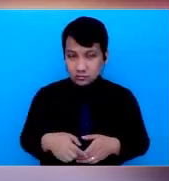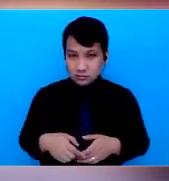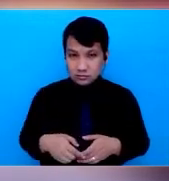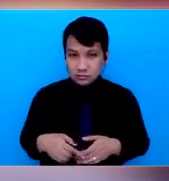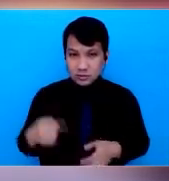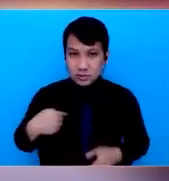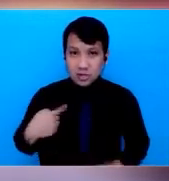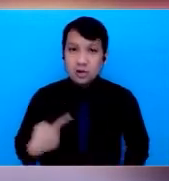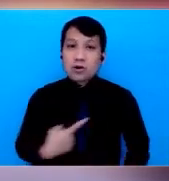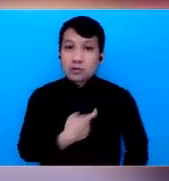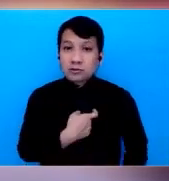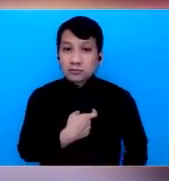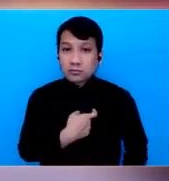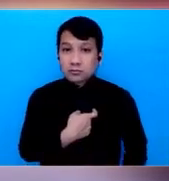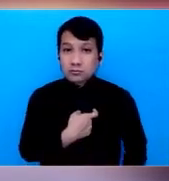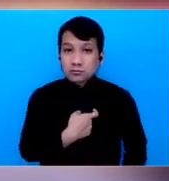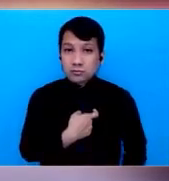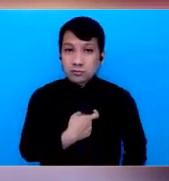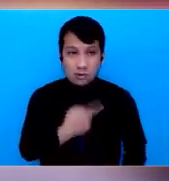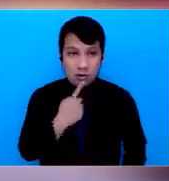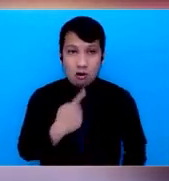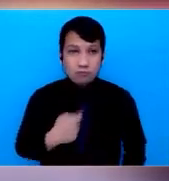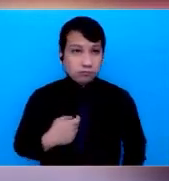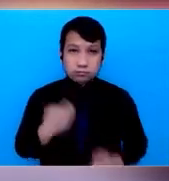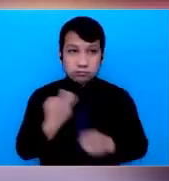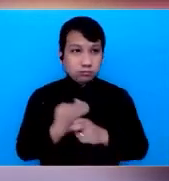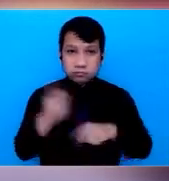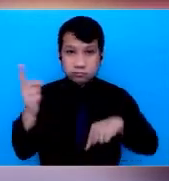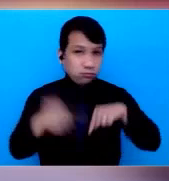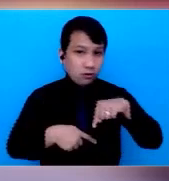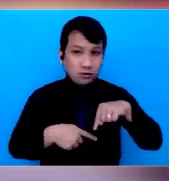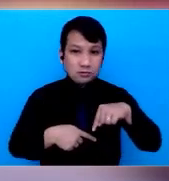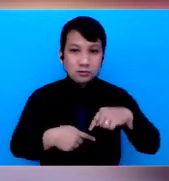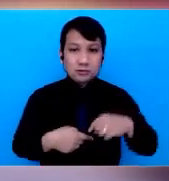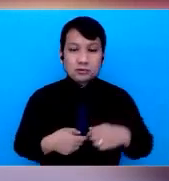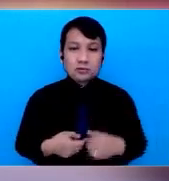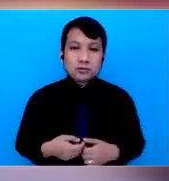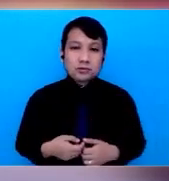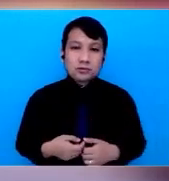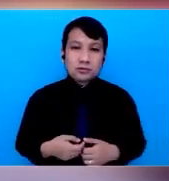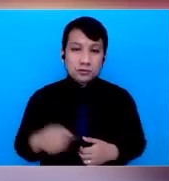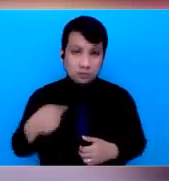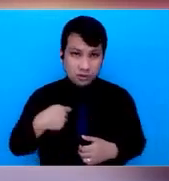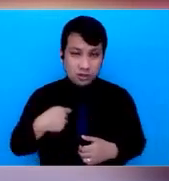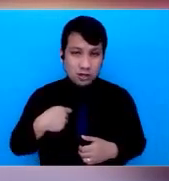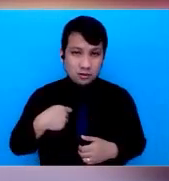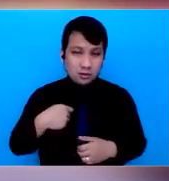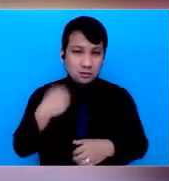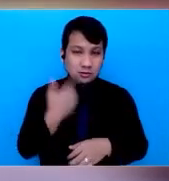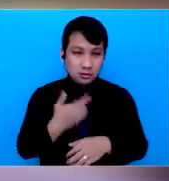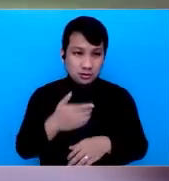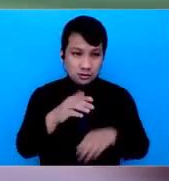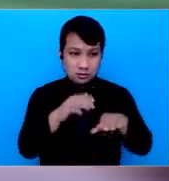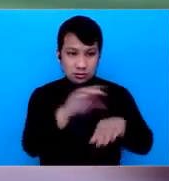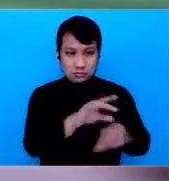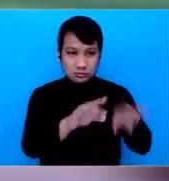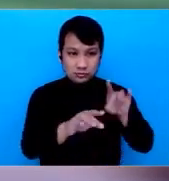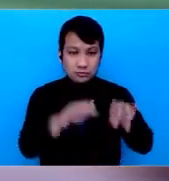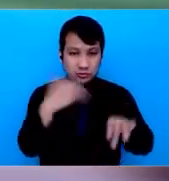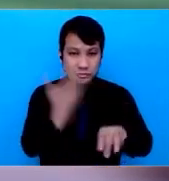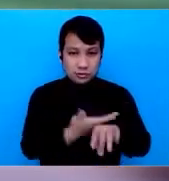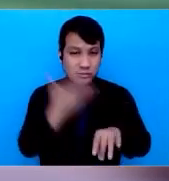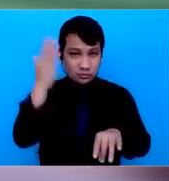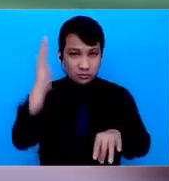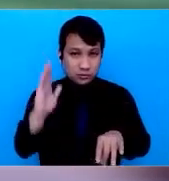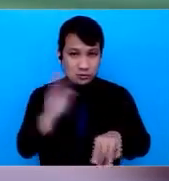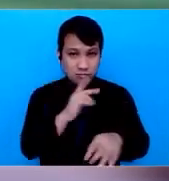hurting, persecuting, and harming the appointed son and the kingdom, you will